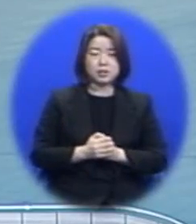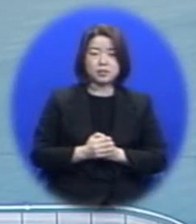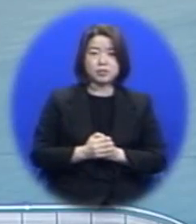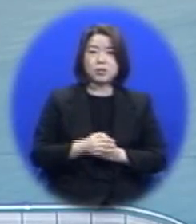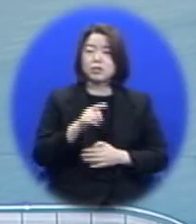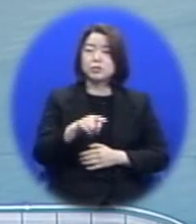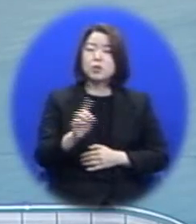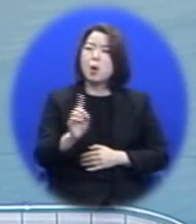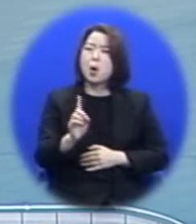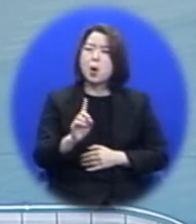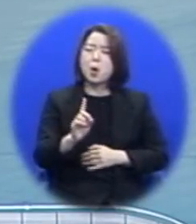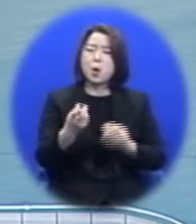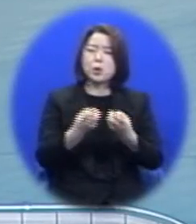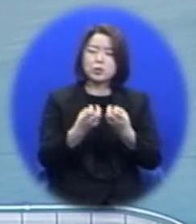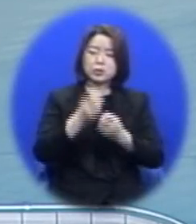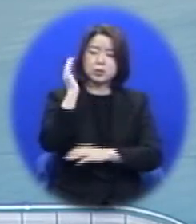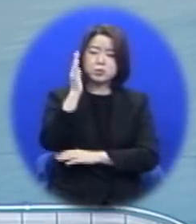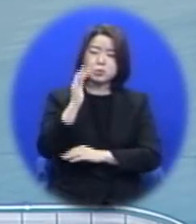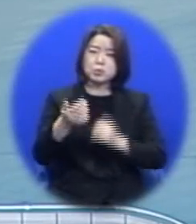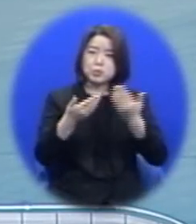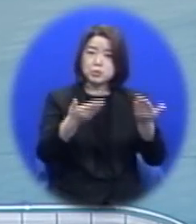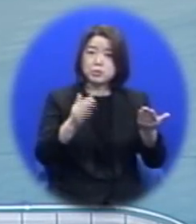그걸 어떻게 설교하냐 말이에요.